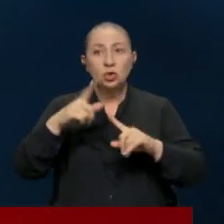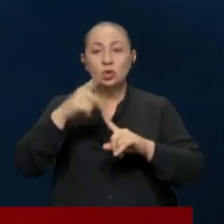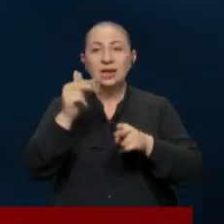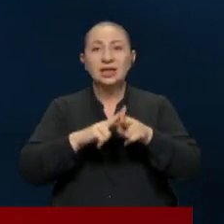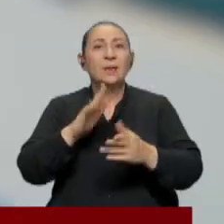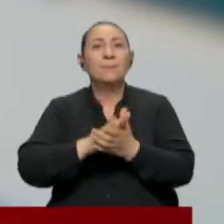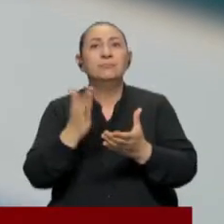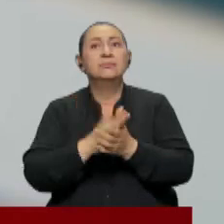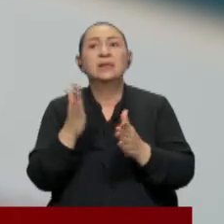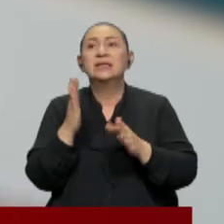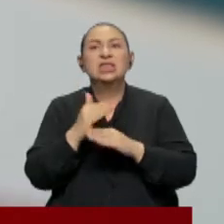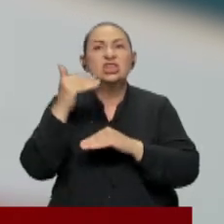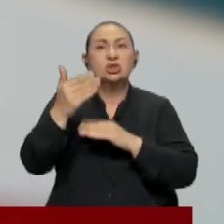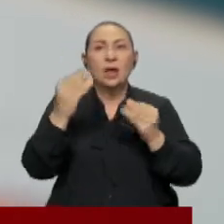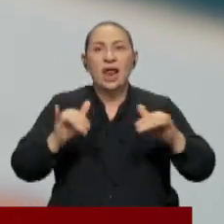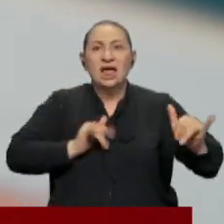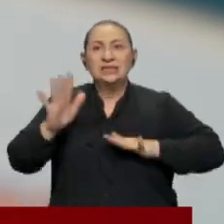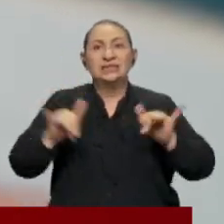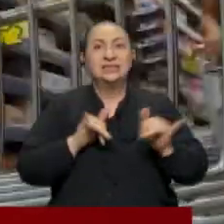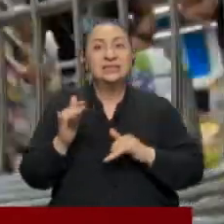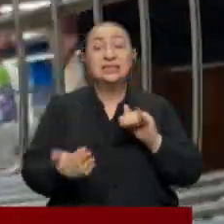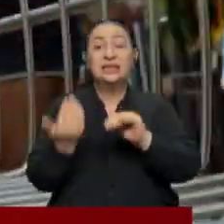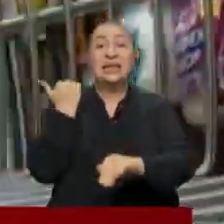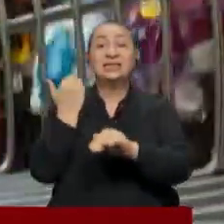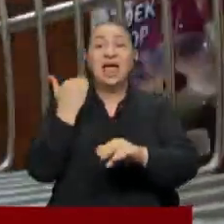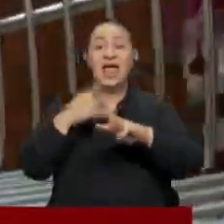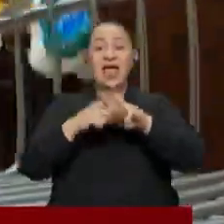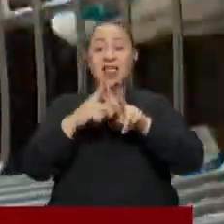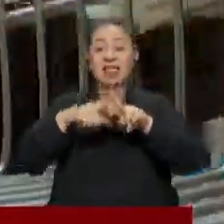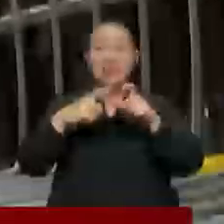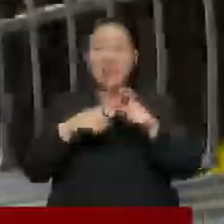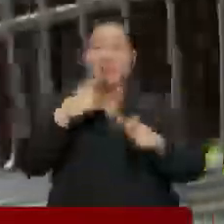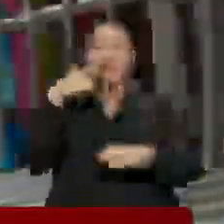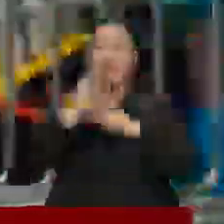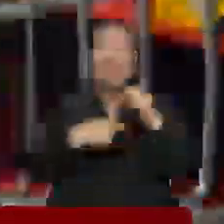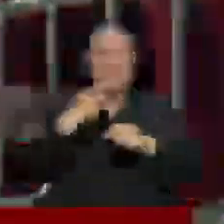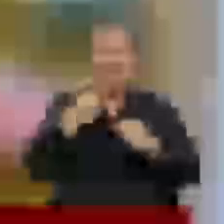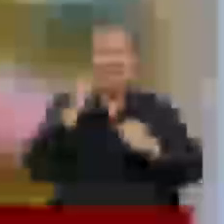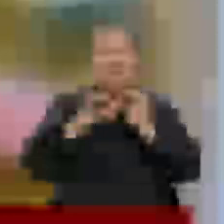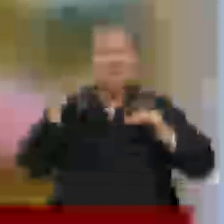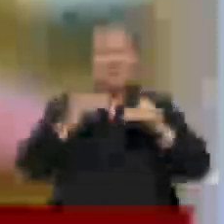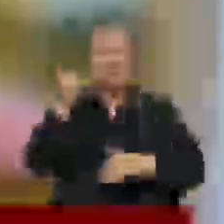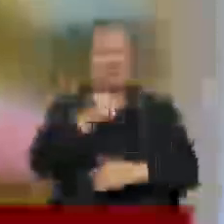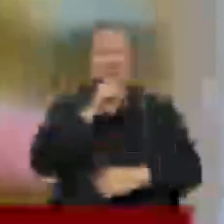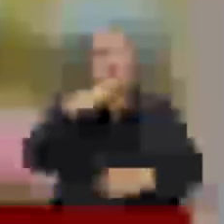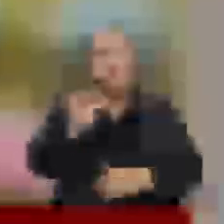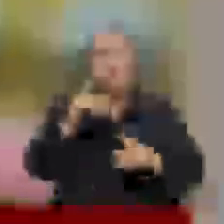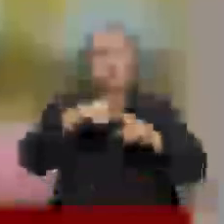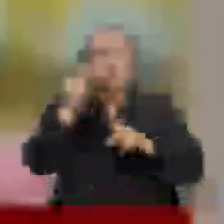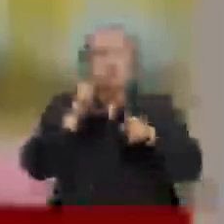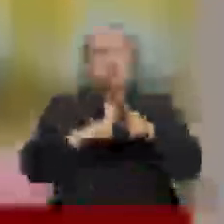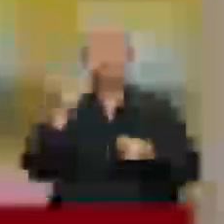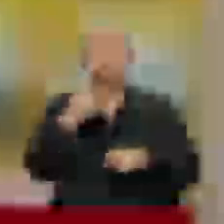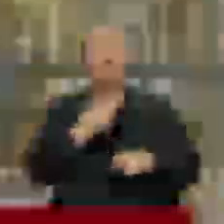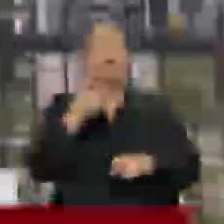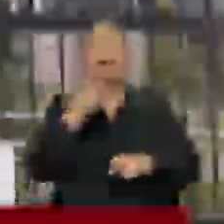yaşanan peş peşe istifaların dışa vuran rahatsızlıkların gerisinde enak yıllık enflasyon 100'de 160 açıklarken Türkiye'nin